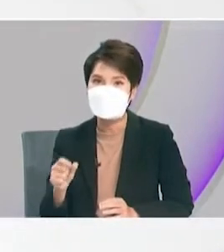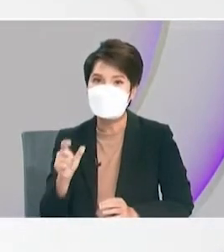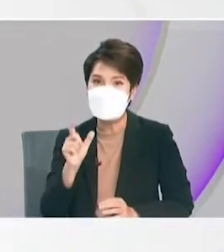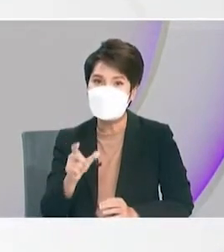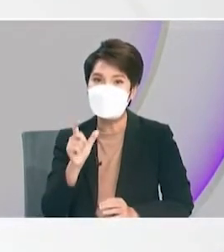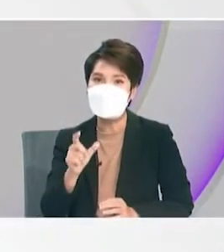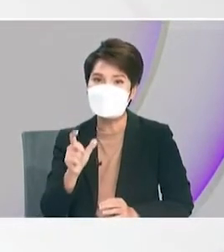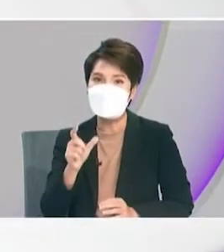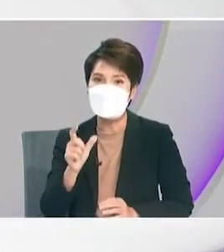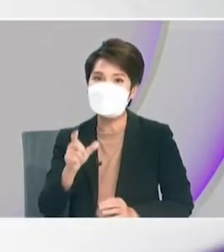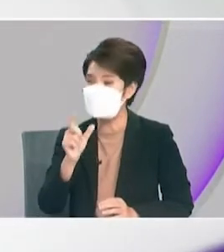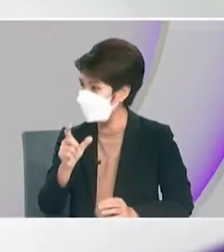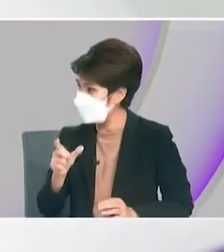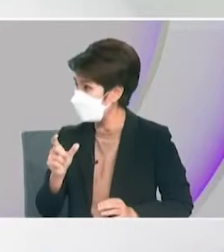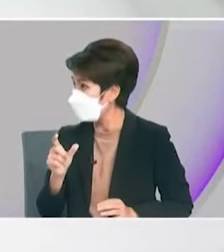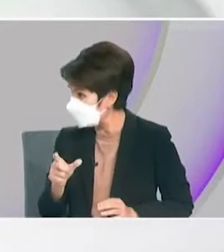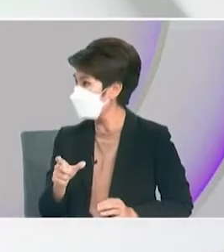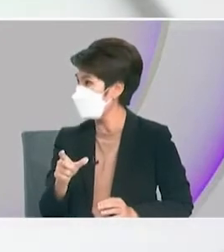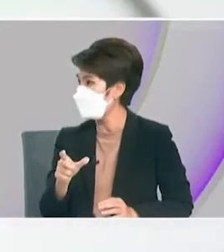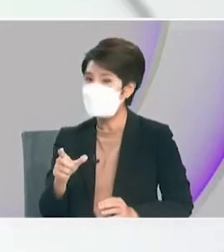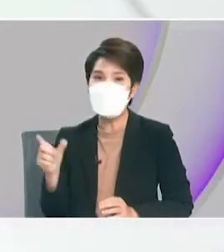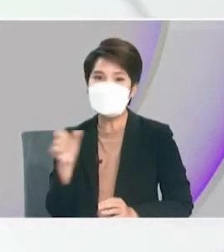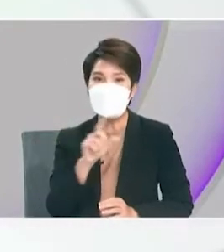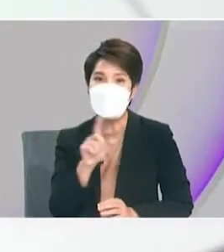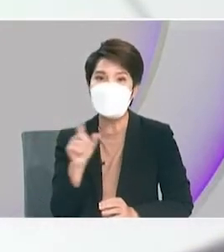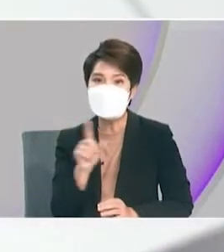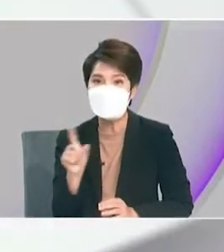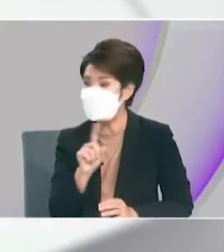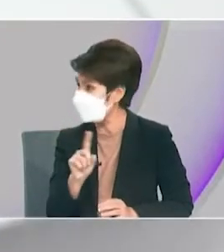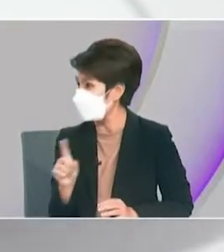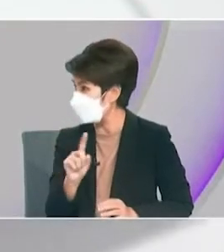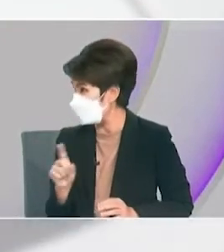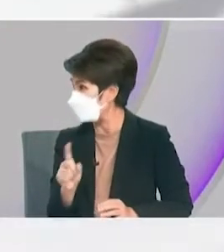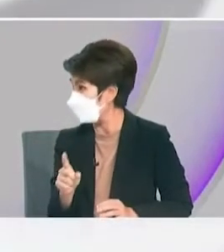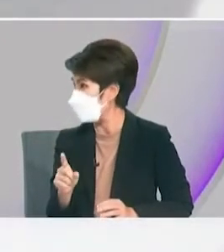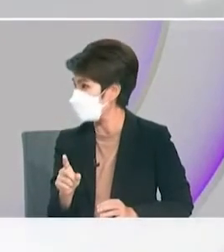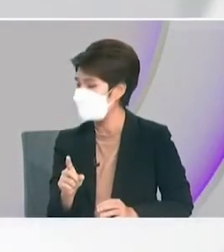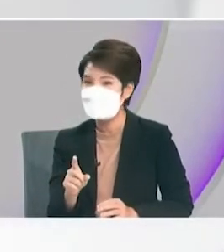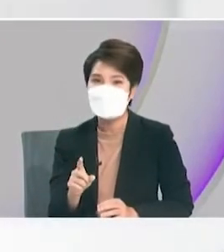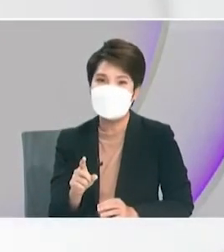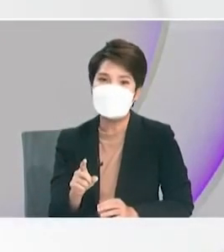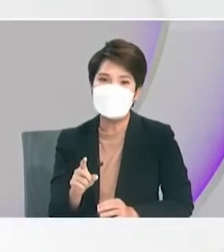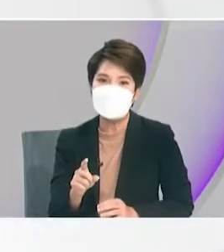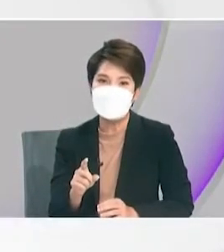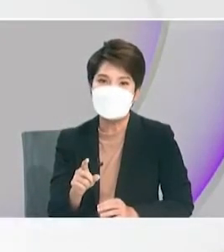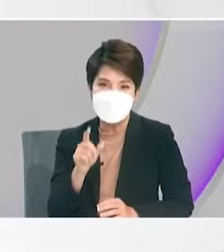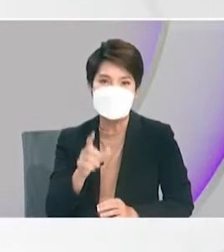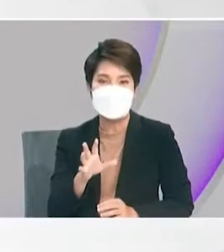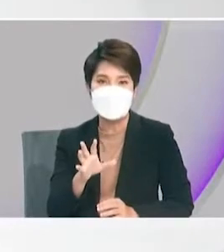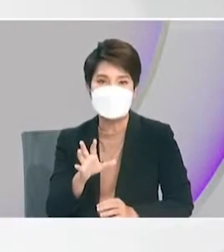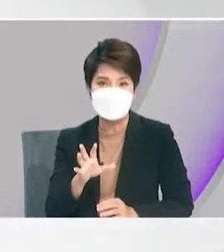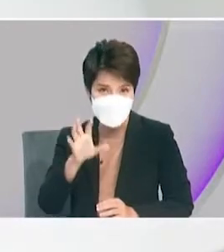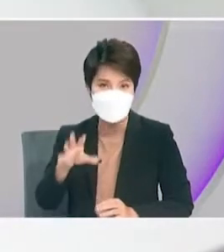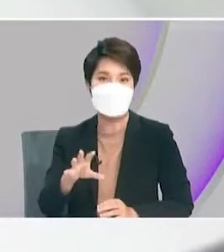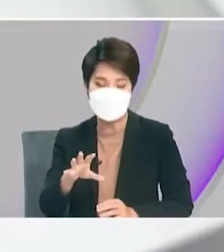พรรคแต่เขายังสามารถจะเป็นสก.ได้อยู ่ เพราะสก.ไม่จำเป็นต้องสังกัดพรรคก็ได ้ ทีนี้เขาก็เลยบอกว่าถ้าอย่